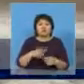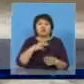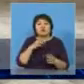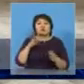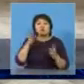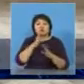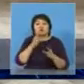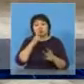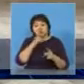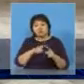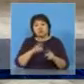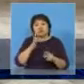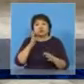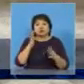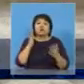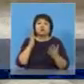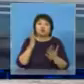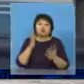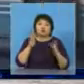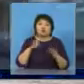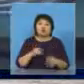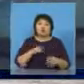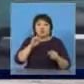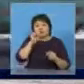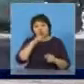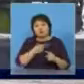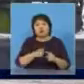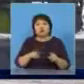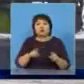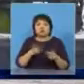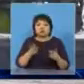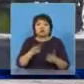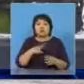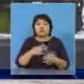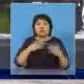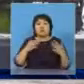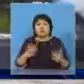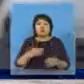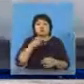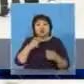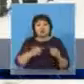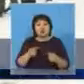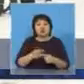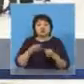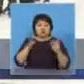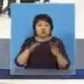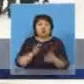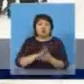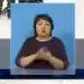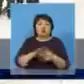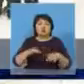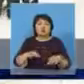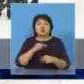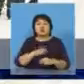словам синоптиков, в ближайшие дни погода будет снежной и морозной, потому стоит быть максимально осторожными. Снегоуборочная